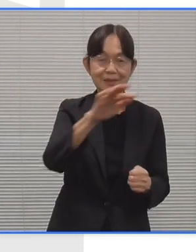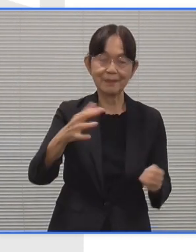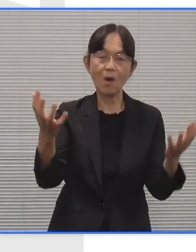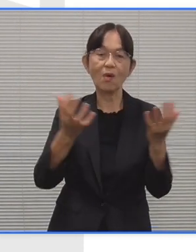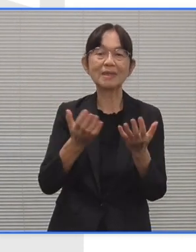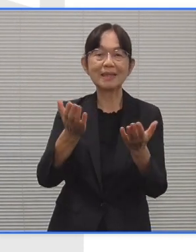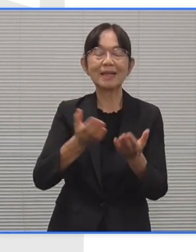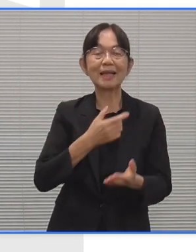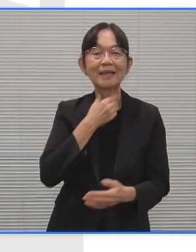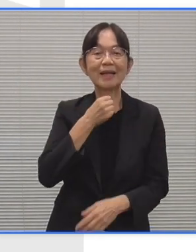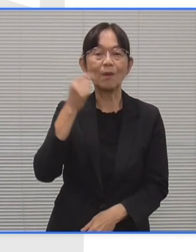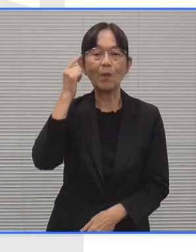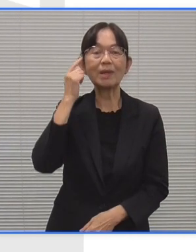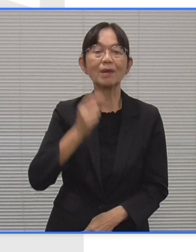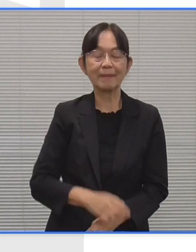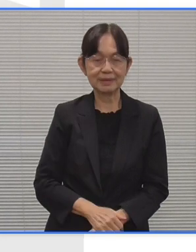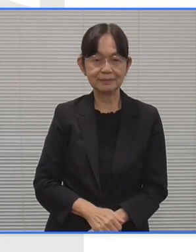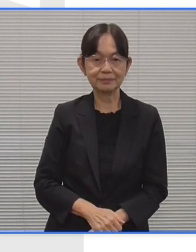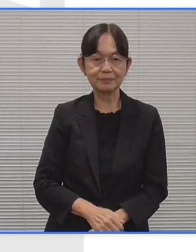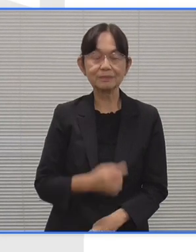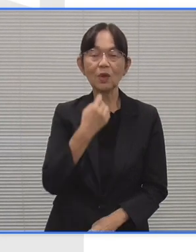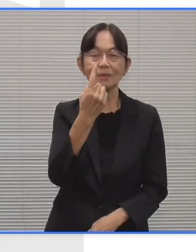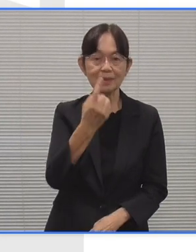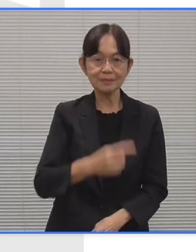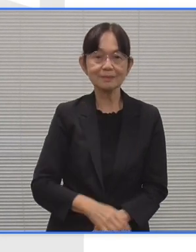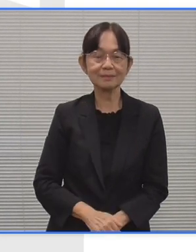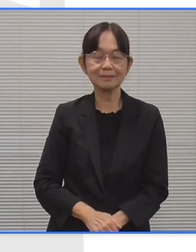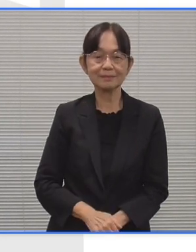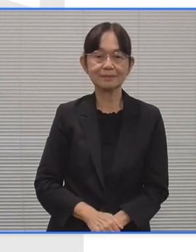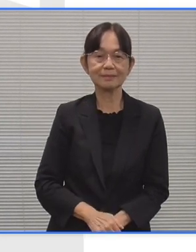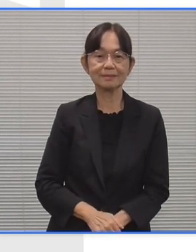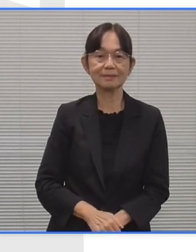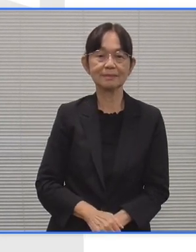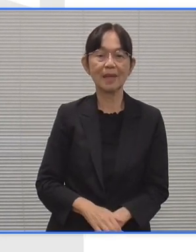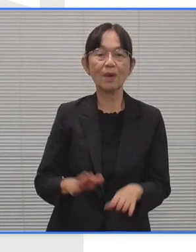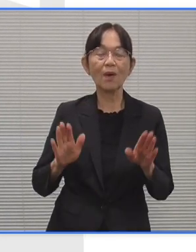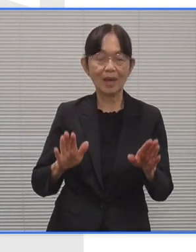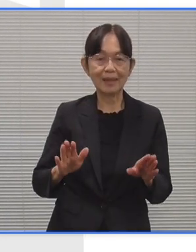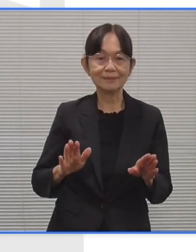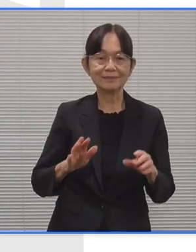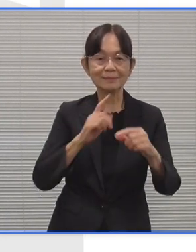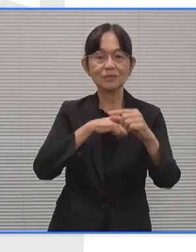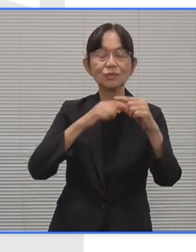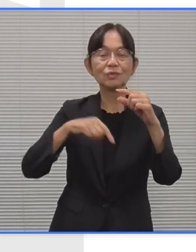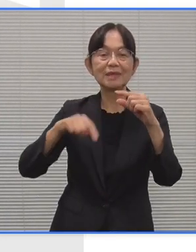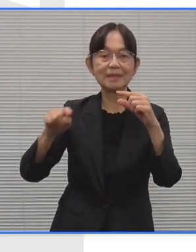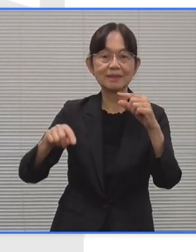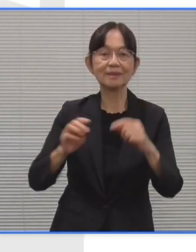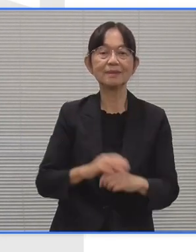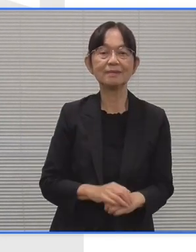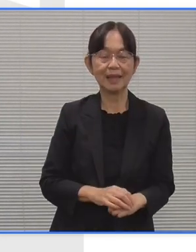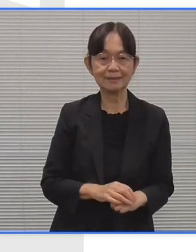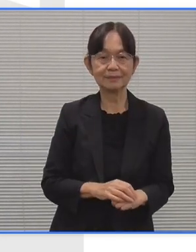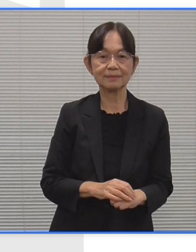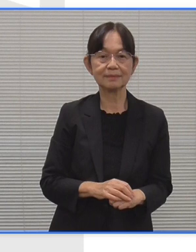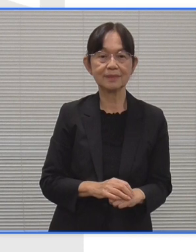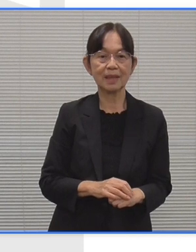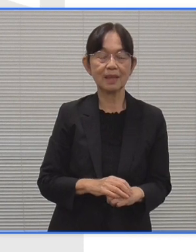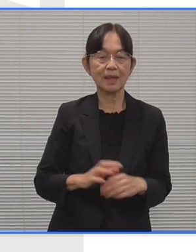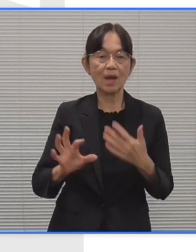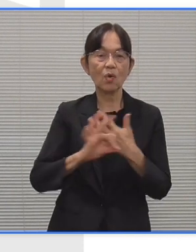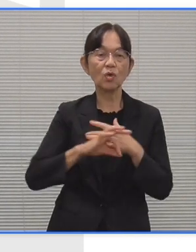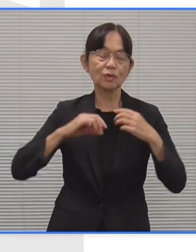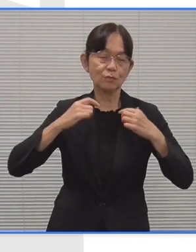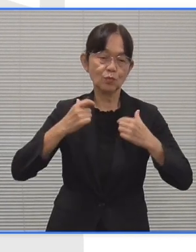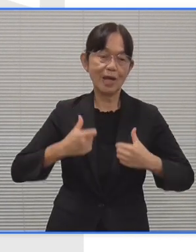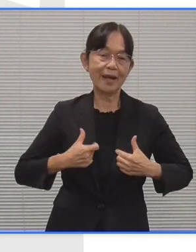と思います。そしてもう一つのですね、今回の目玉がですね、 コスプレイヤーと